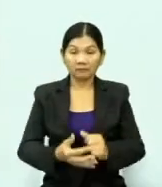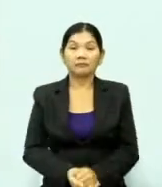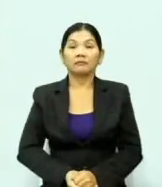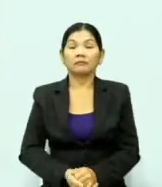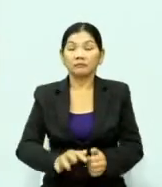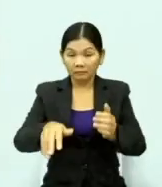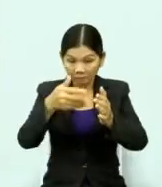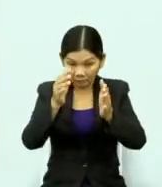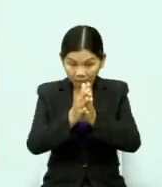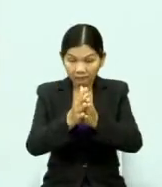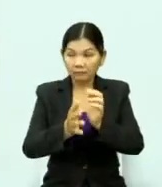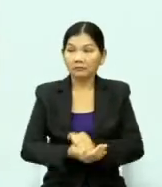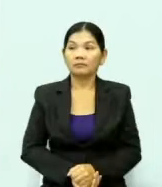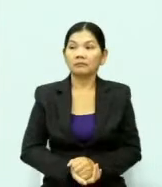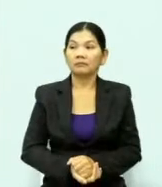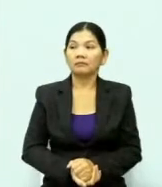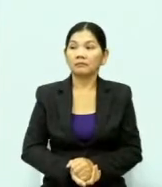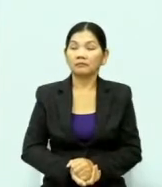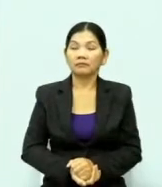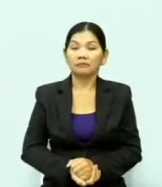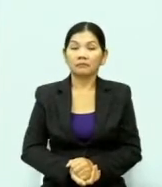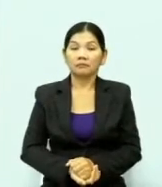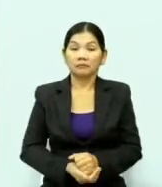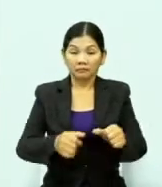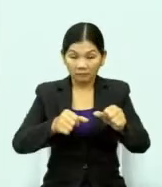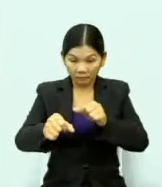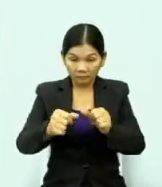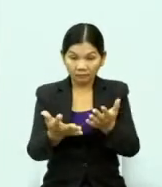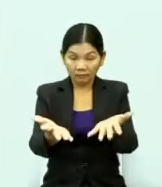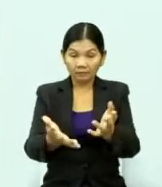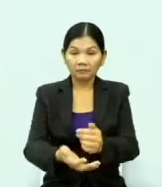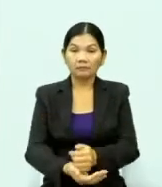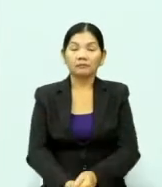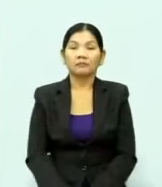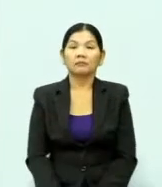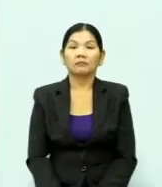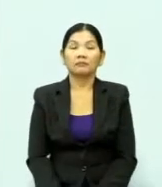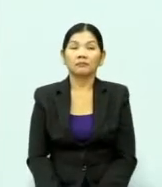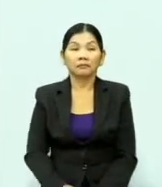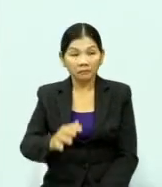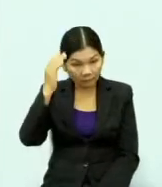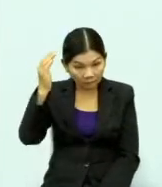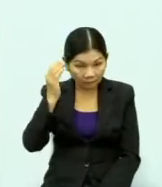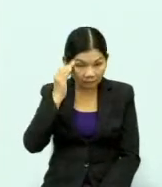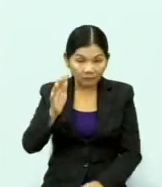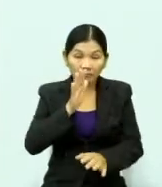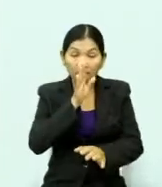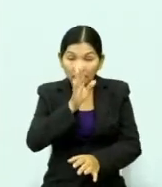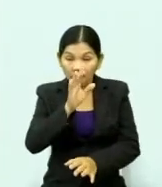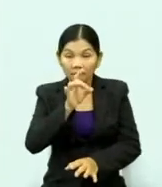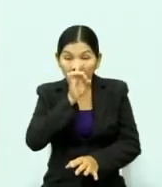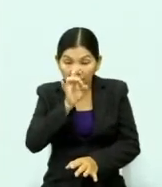cha con ai lấy đôi vẹt con ăn này khuôn ai nè khuôn sân khâm thật con bà có chi chơi ăn cực cực